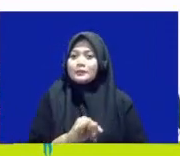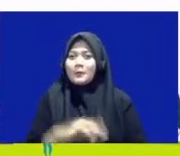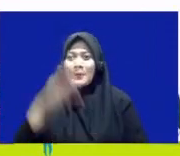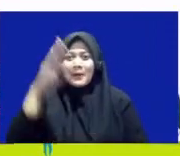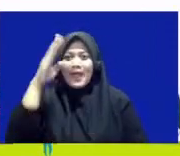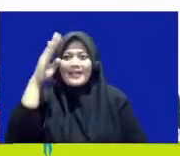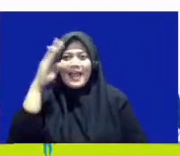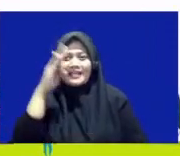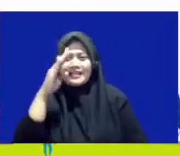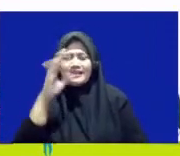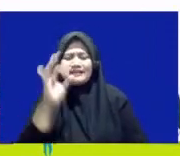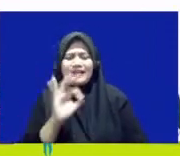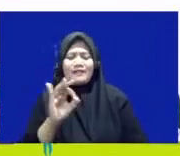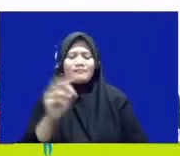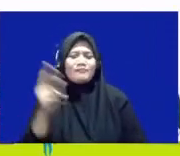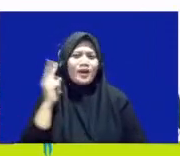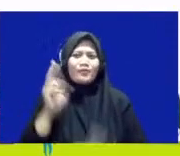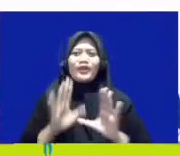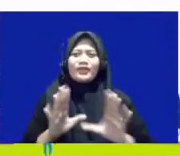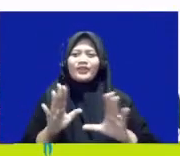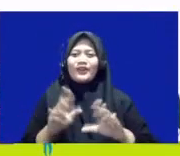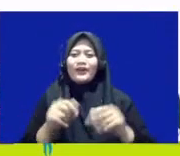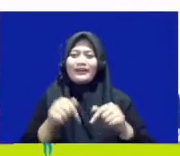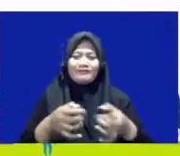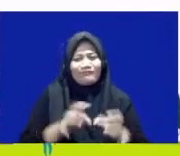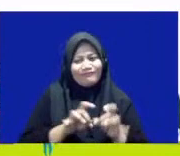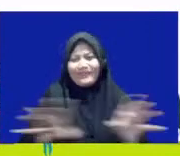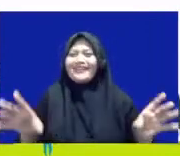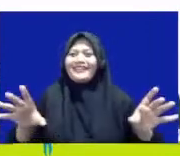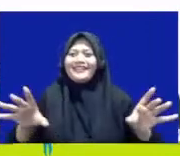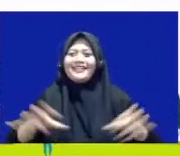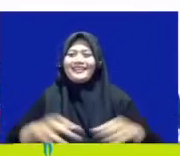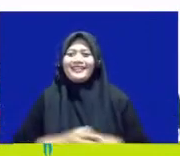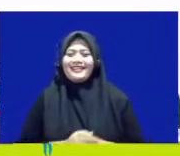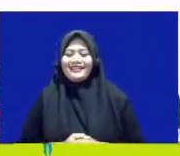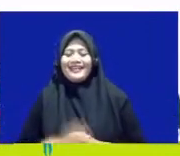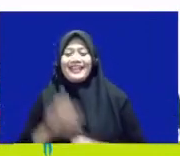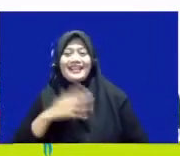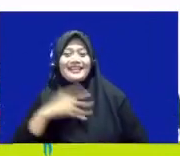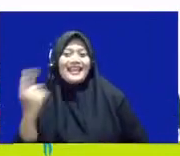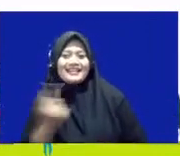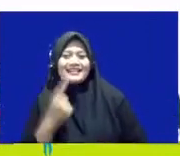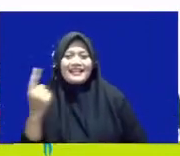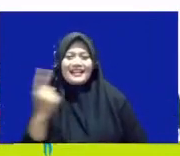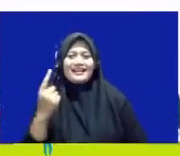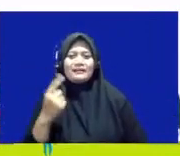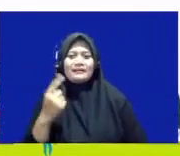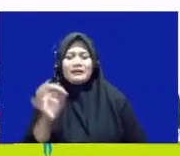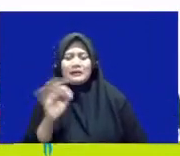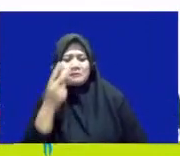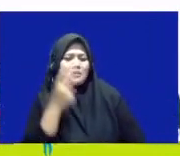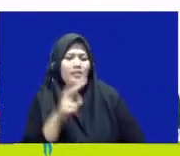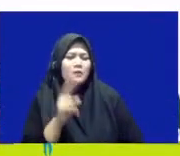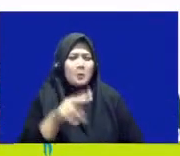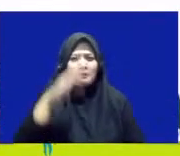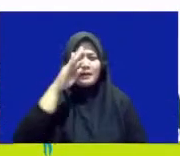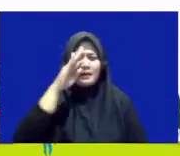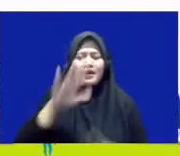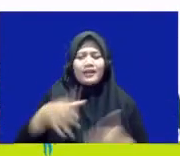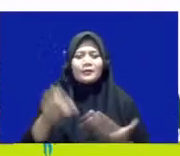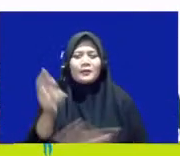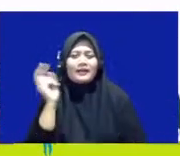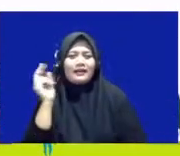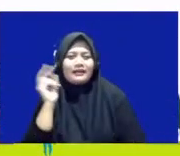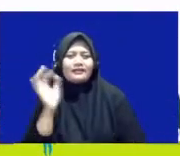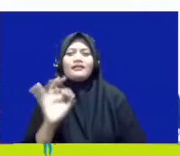perempuan. Nah ini jadi beda dari kita selalu melakukan itu, tidak memandang itu perempuan laki-laki. Koki-koki handal juga